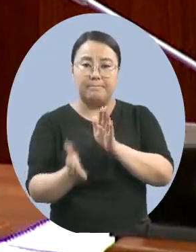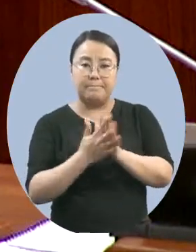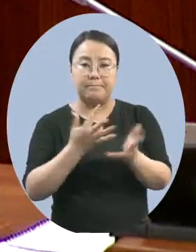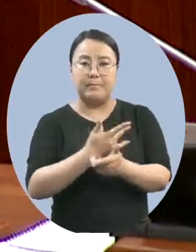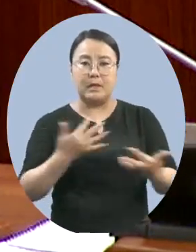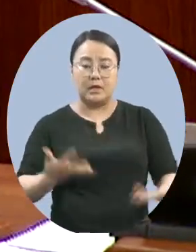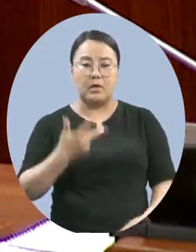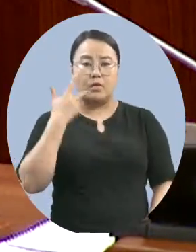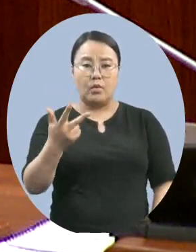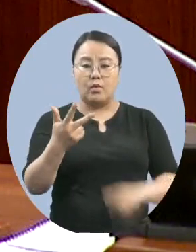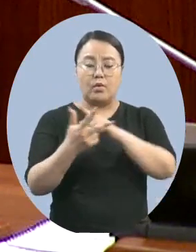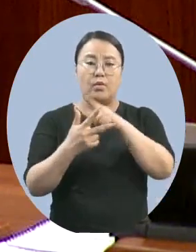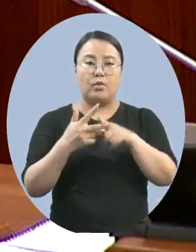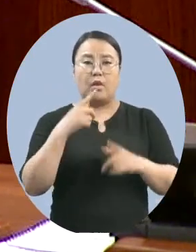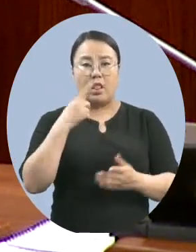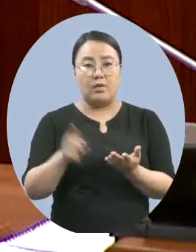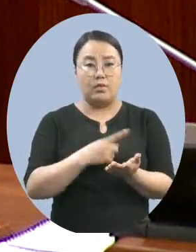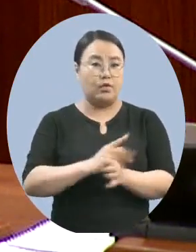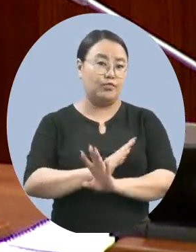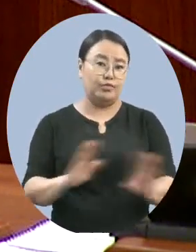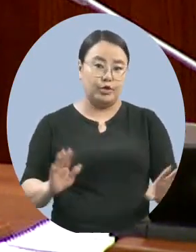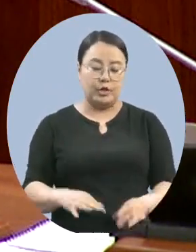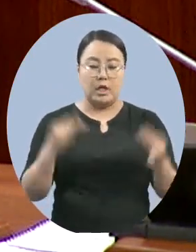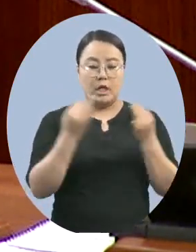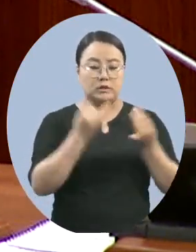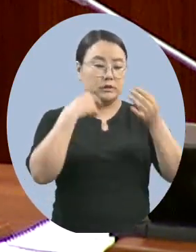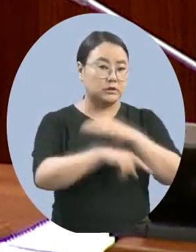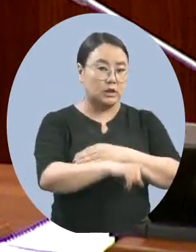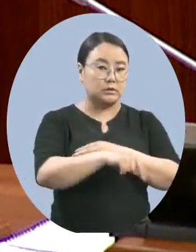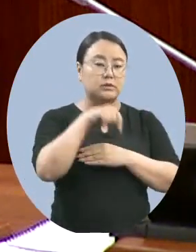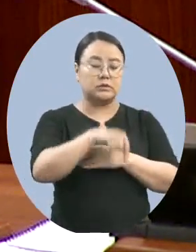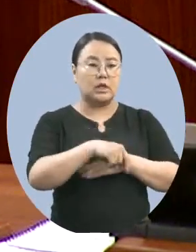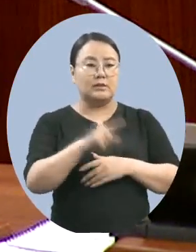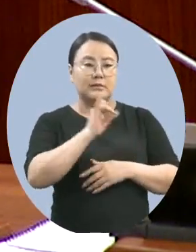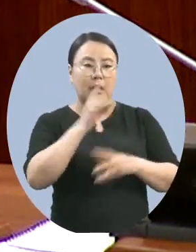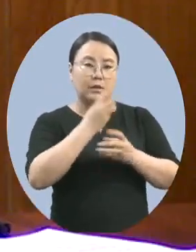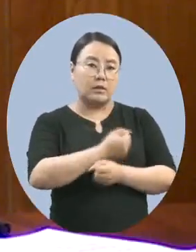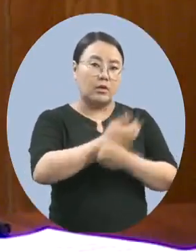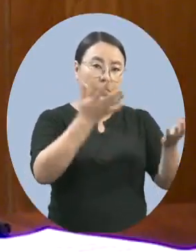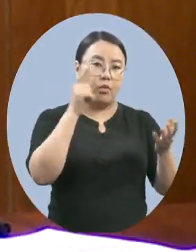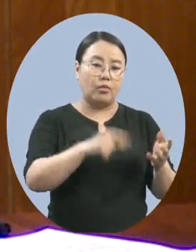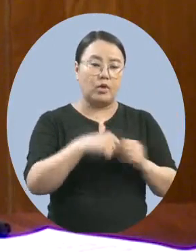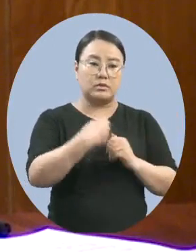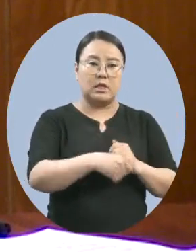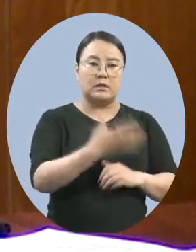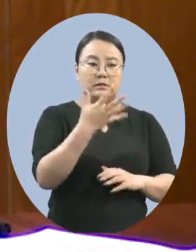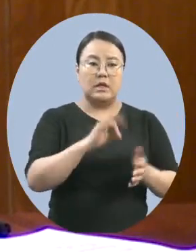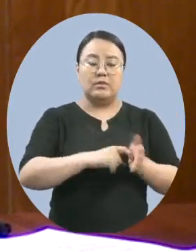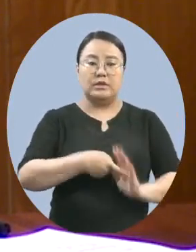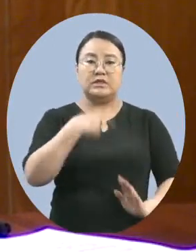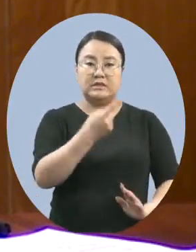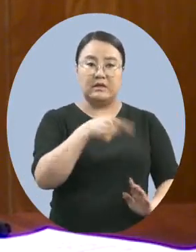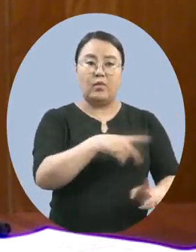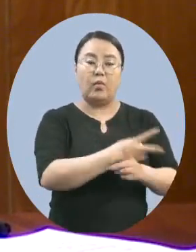материал нь 3 хэвлийн хуудаснаас хэтрэхгүй байх. Захим орчин ашиглан сонгуулийн сурчилгаа явуулах зардал энэ хуулийн 51 заалтны